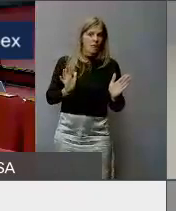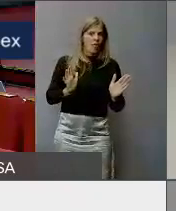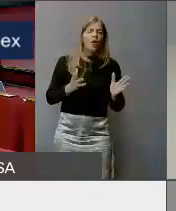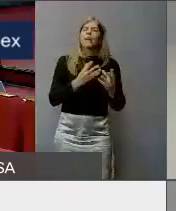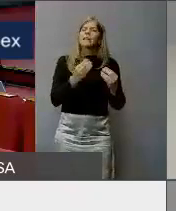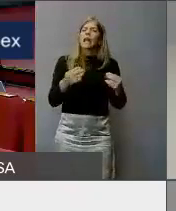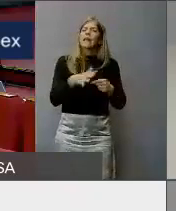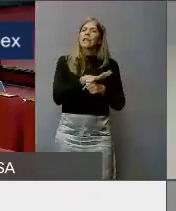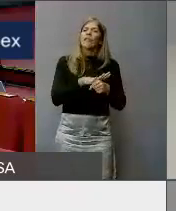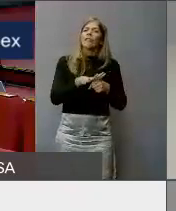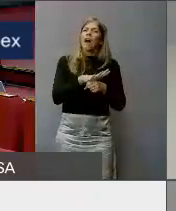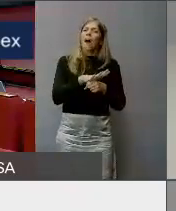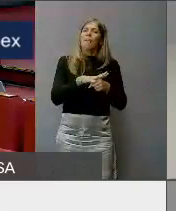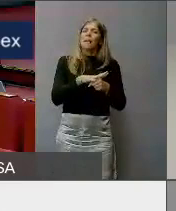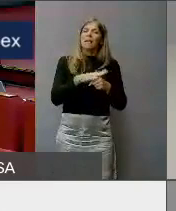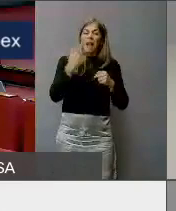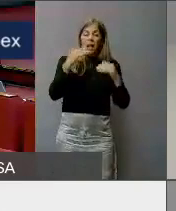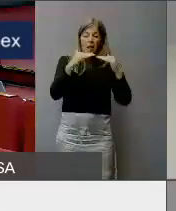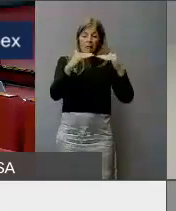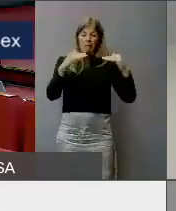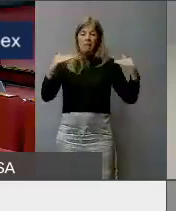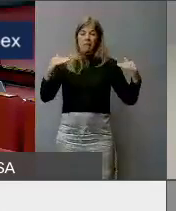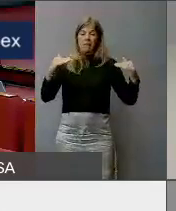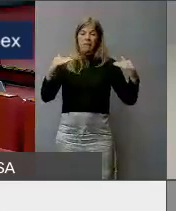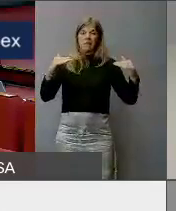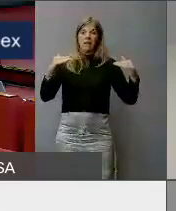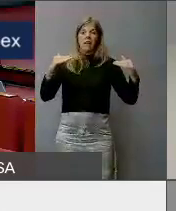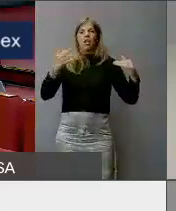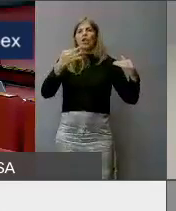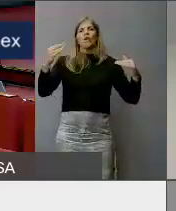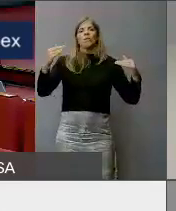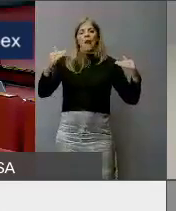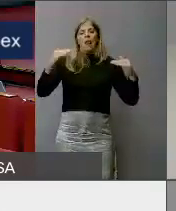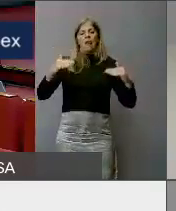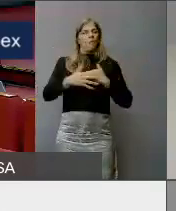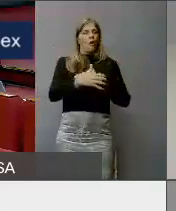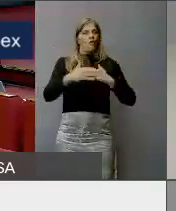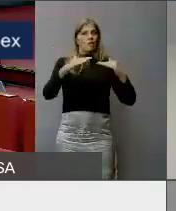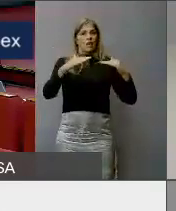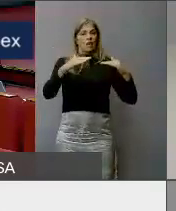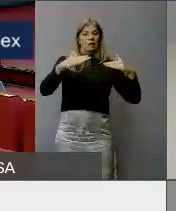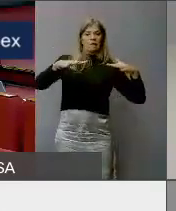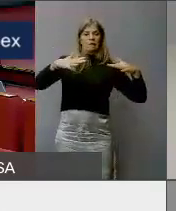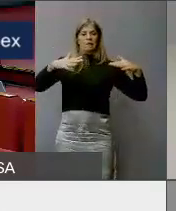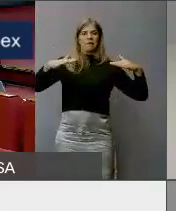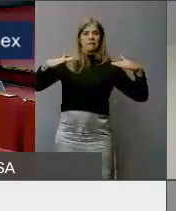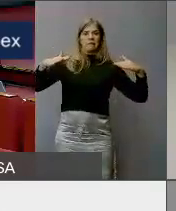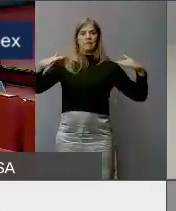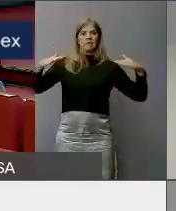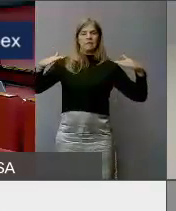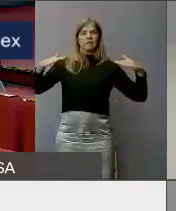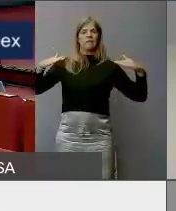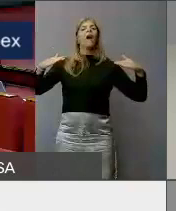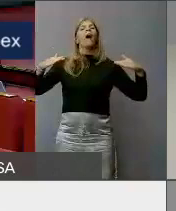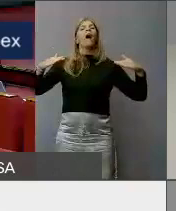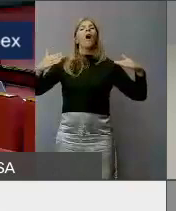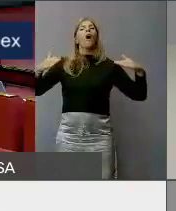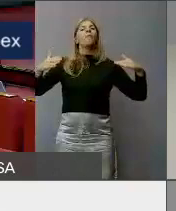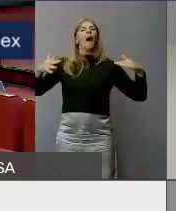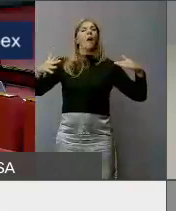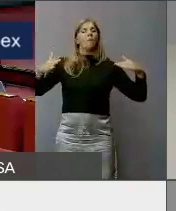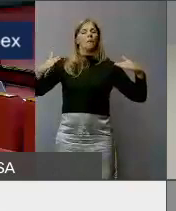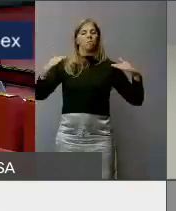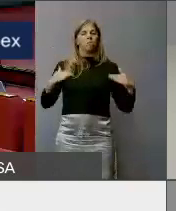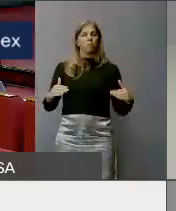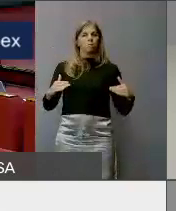sono finiti sotto la soglia della povertà perché l'unica fonte di reddito era legata alla pensione di una persona anziana ancata